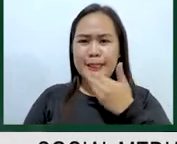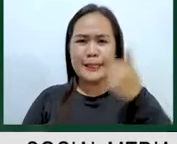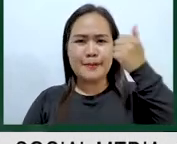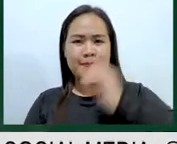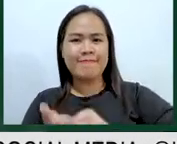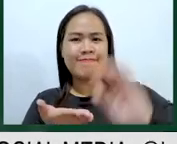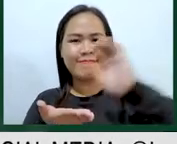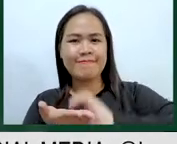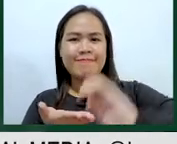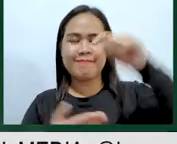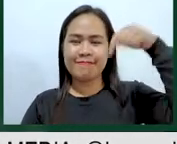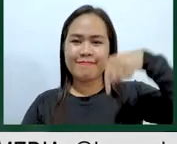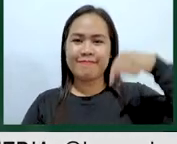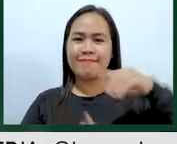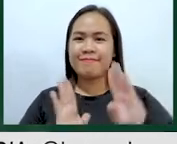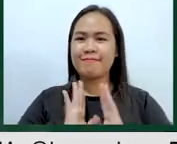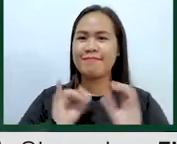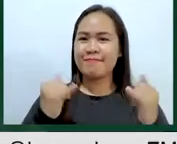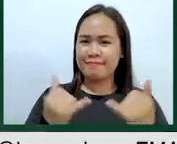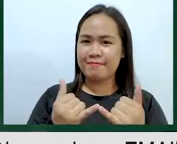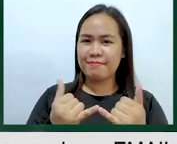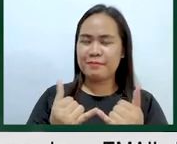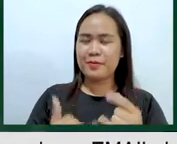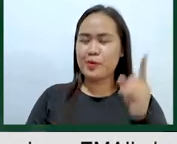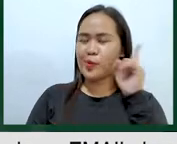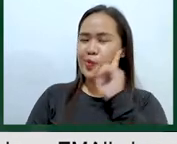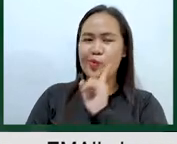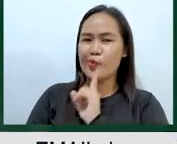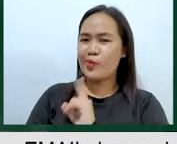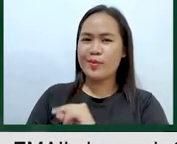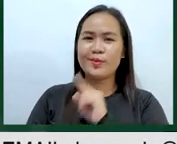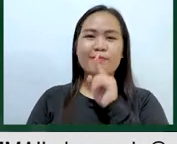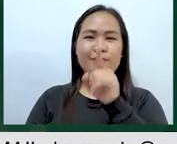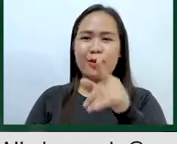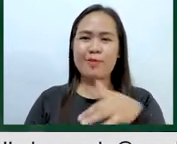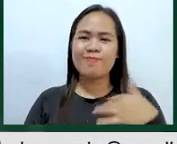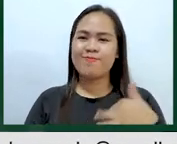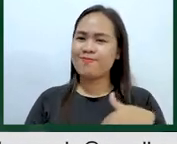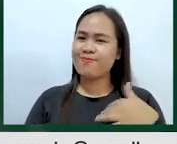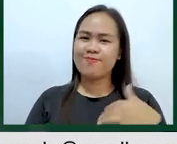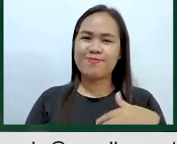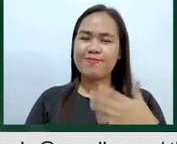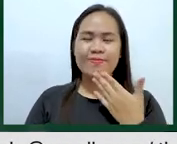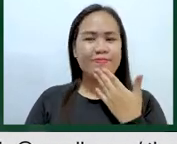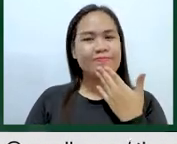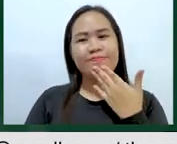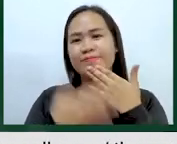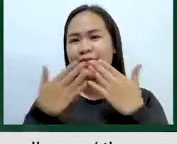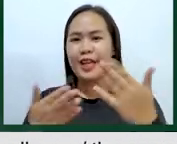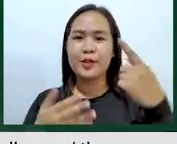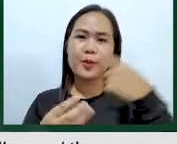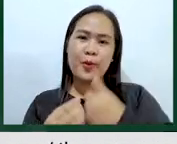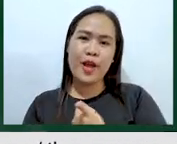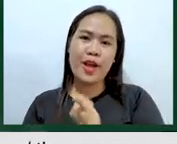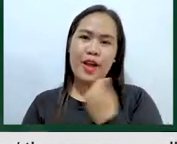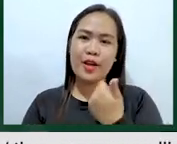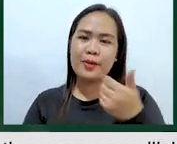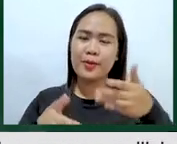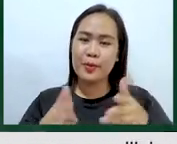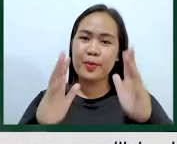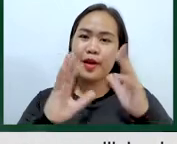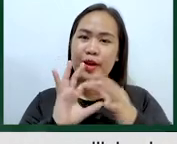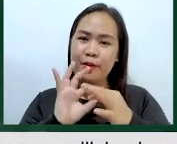nakikita po nila ang mga best practices po ng ating barangay. So that's very flattering, no? And kami naman